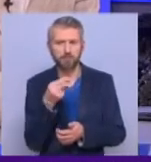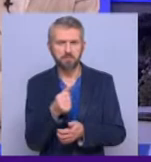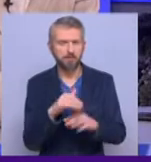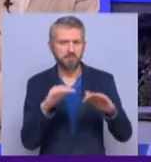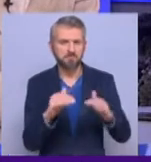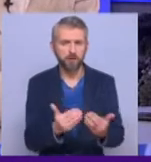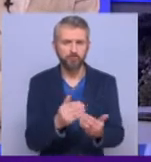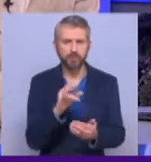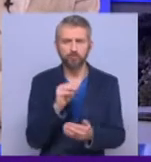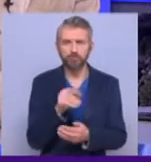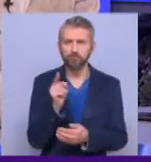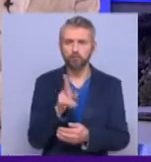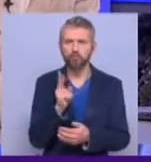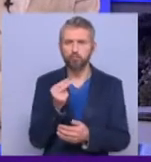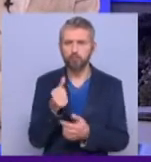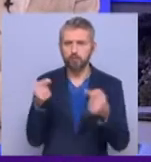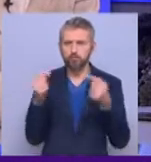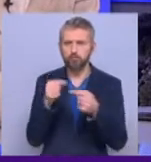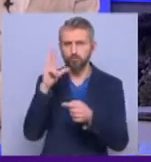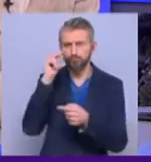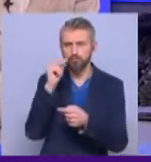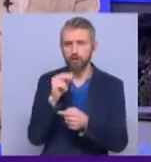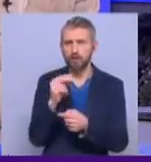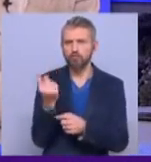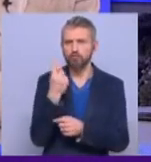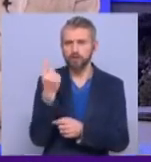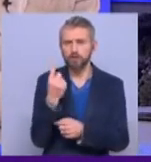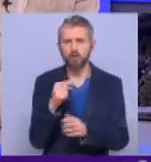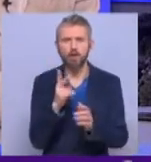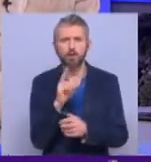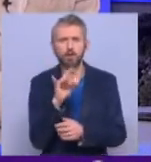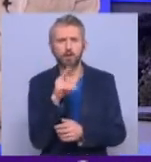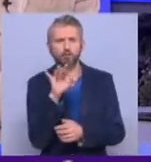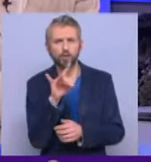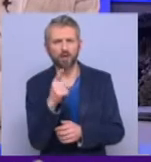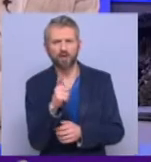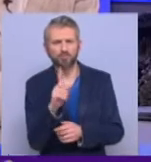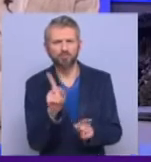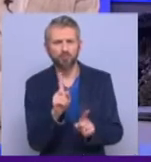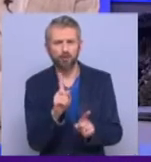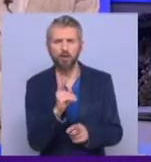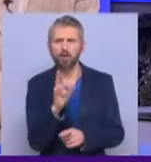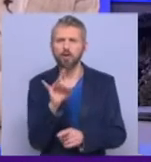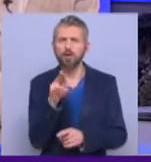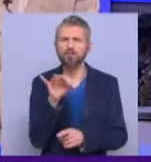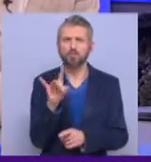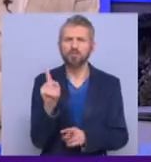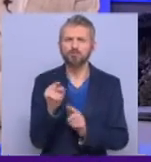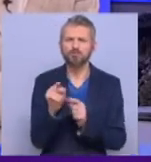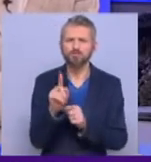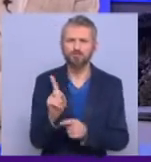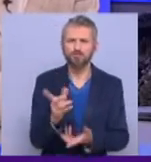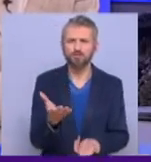гораздо менше, ніж той, хто платить по лічильнику. Що таке коректор газу? Він тиск. А що таке коректор? Що ви маєте на